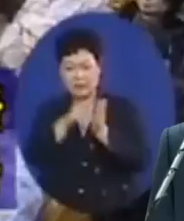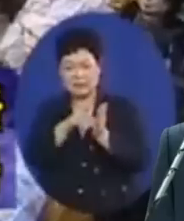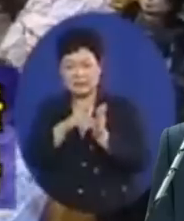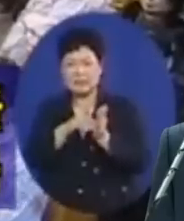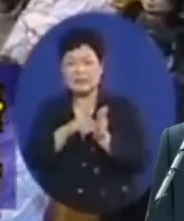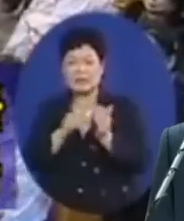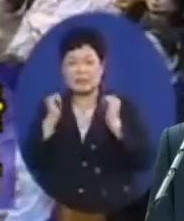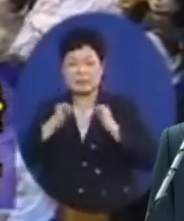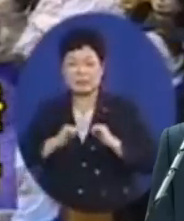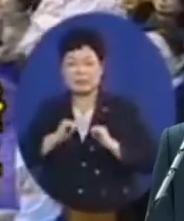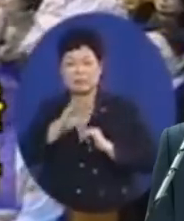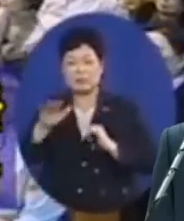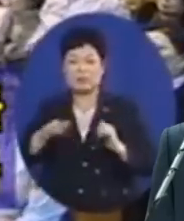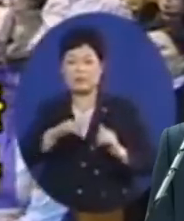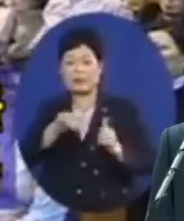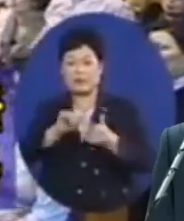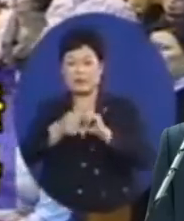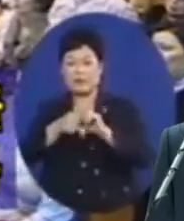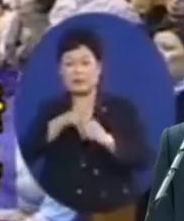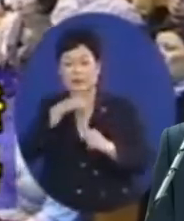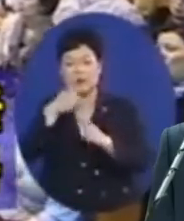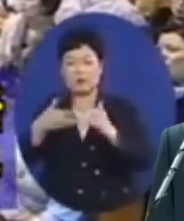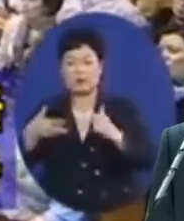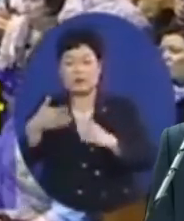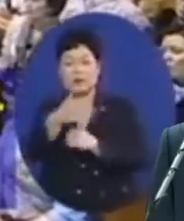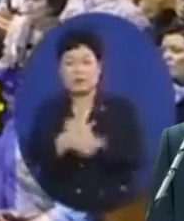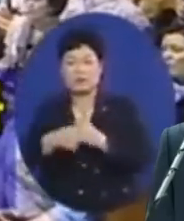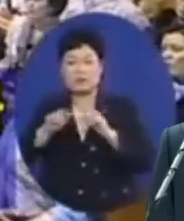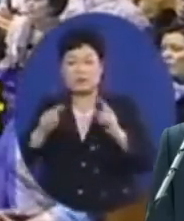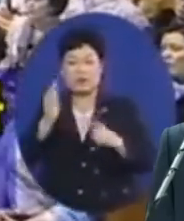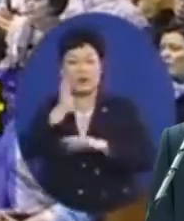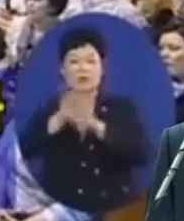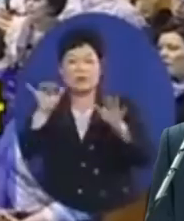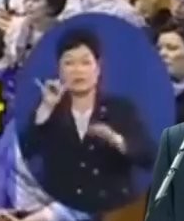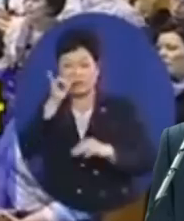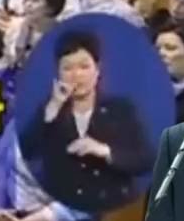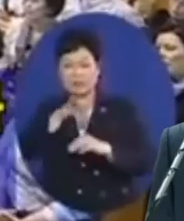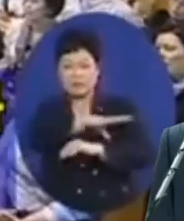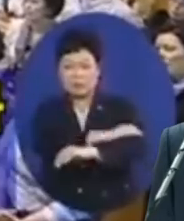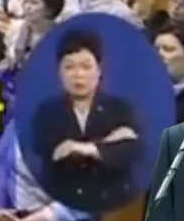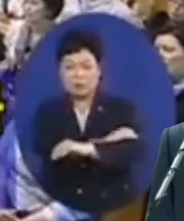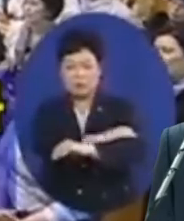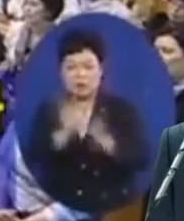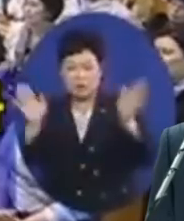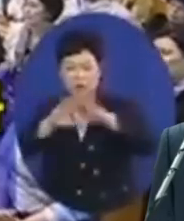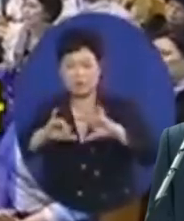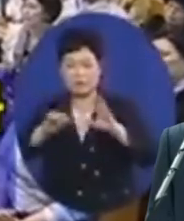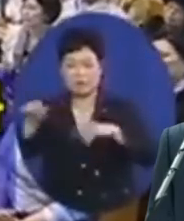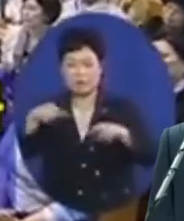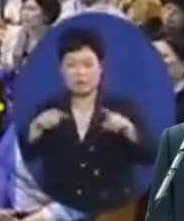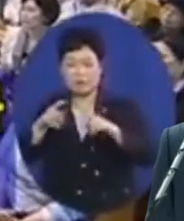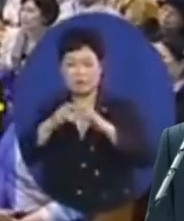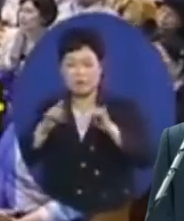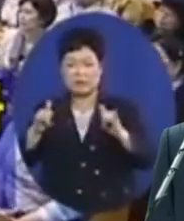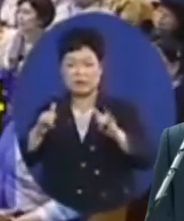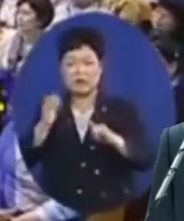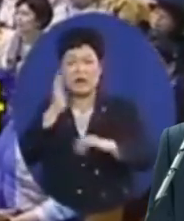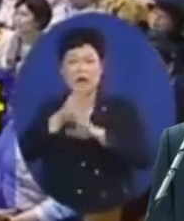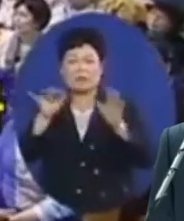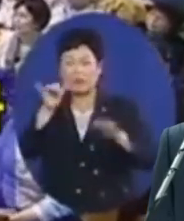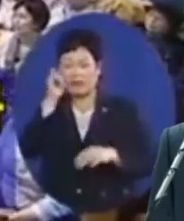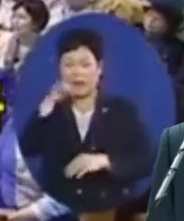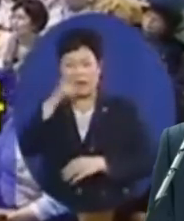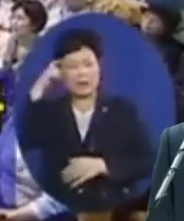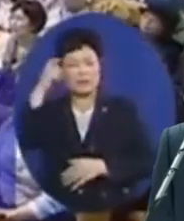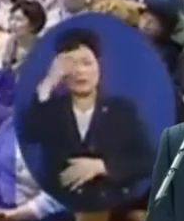시름은 혈과 육을 상대하는 것이 아니요 통치자들과 권세들과 이 어두움의 세상 주관자들과